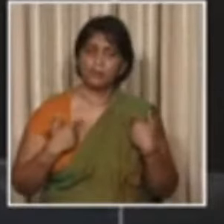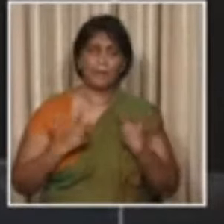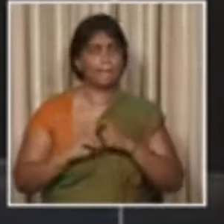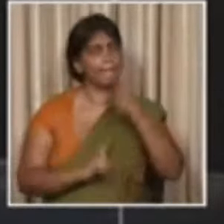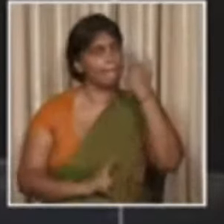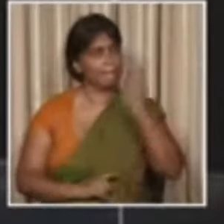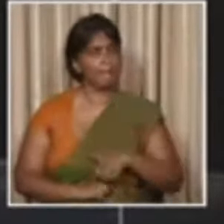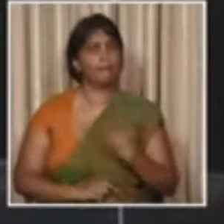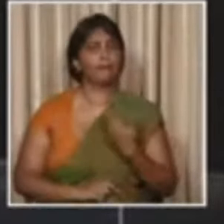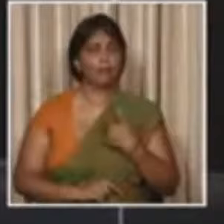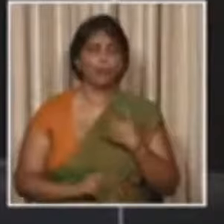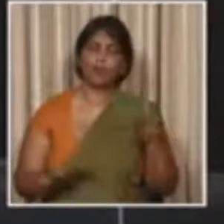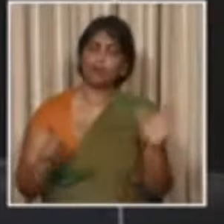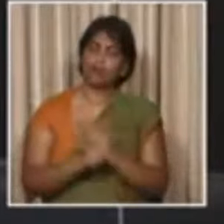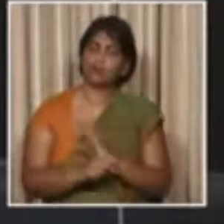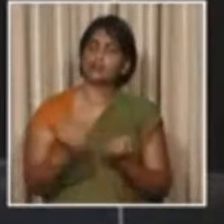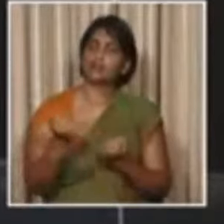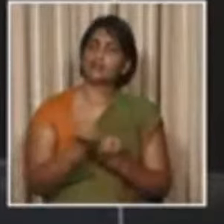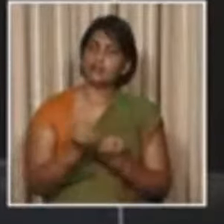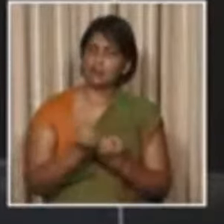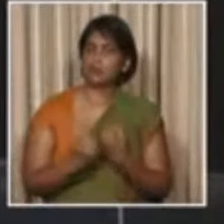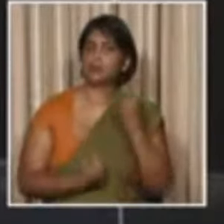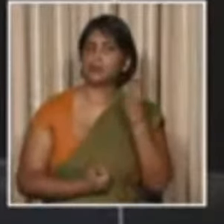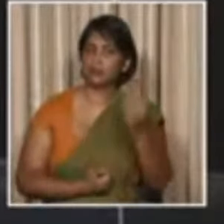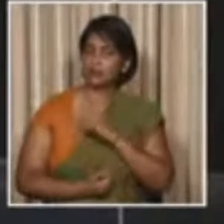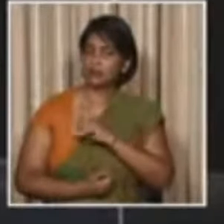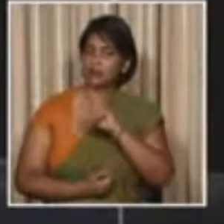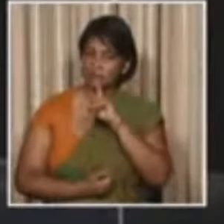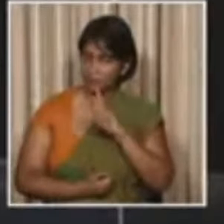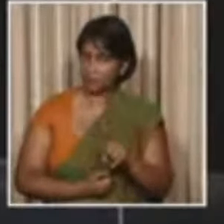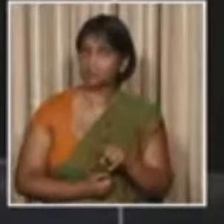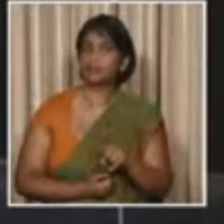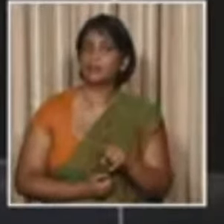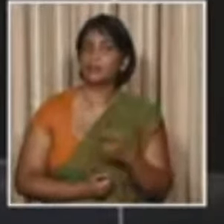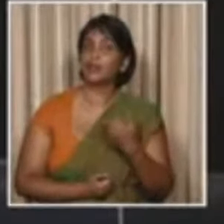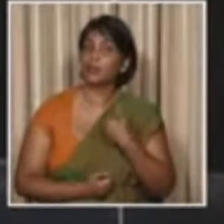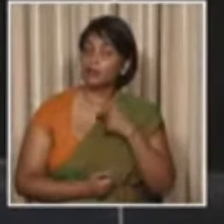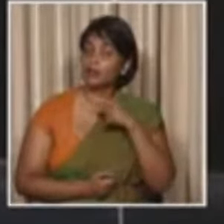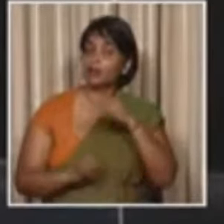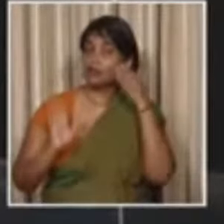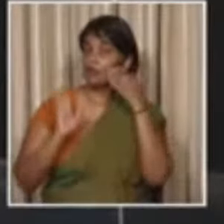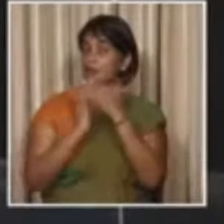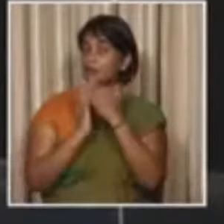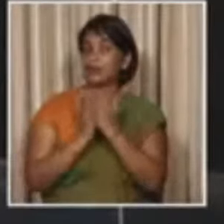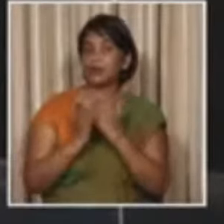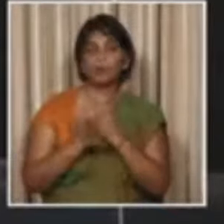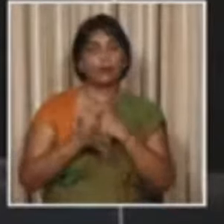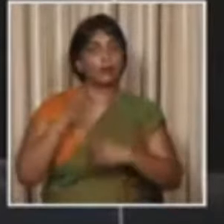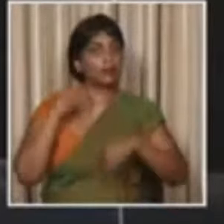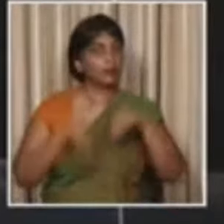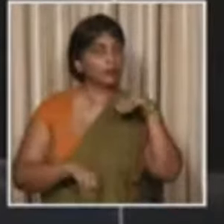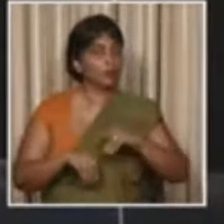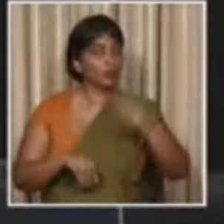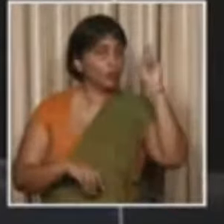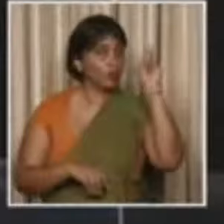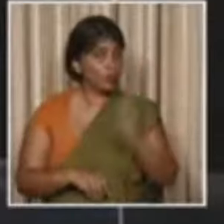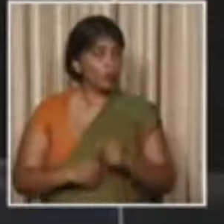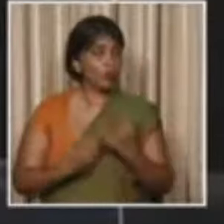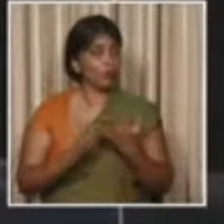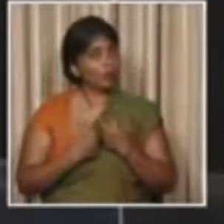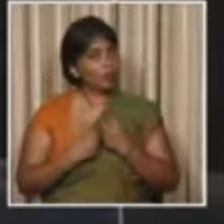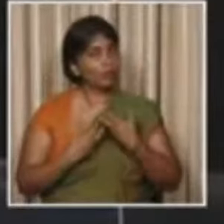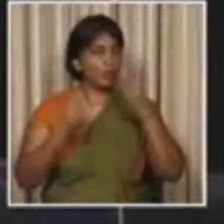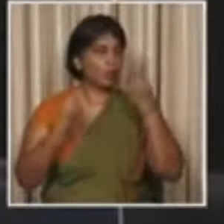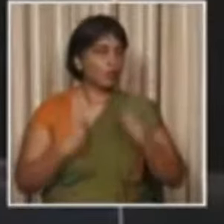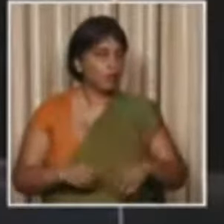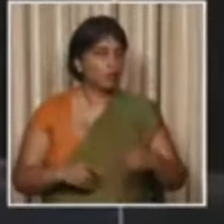පෞද්ගලික මගේ සම්පූර්ණ සහයෝගයක් ඒකට ලබා දෙනවා කියන එක සඳහන් කරමින් අපි මේ කාරණය මැතිවරණය ජයග්‍රහණය කිරීම හෝ පරාජය වීම